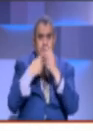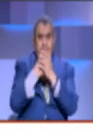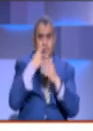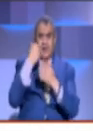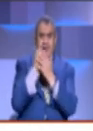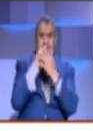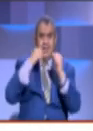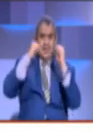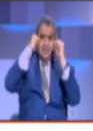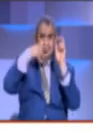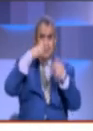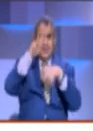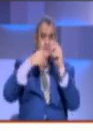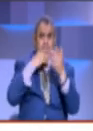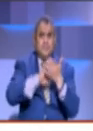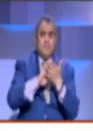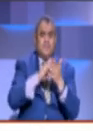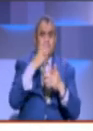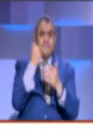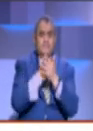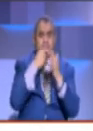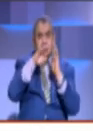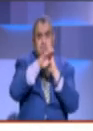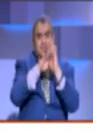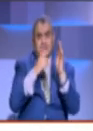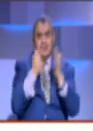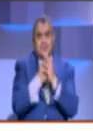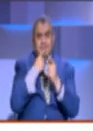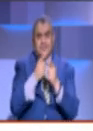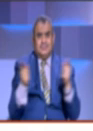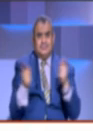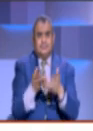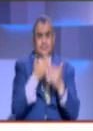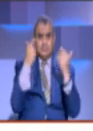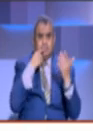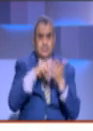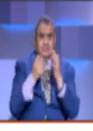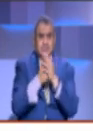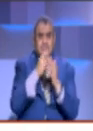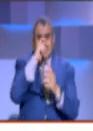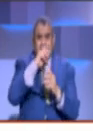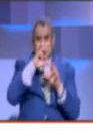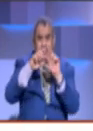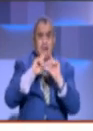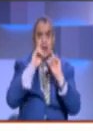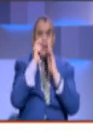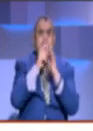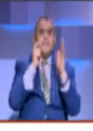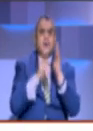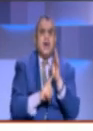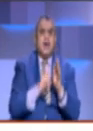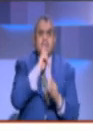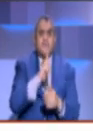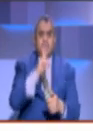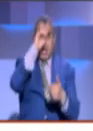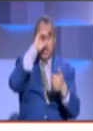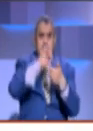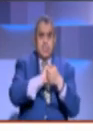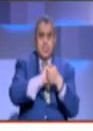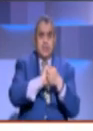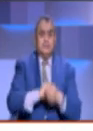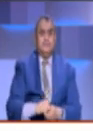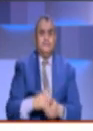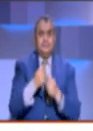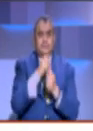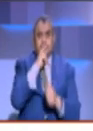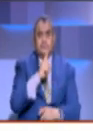ماركت، ولا نختار التطبيقات الخلاص من بدائل عشوائية. لابد لا أحد يتنكر